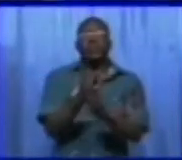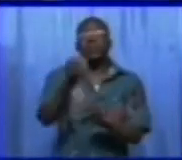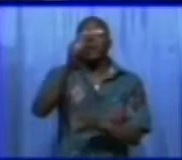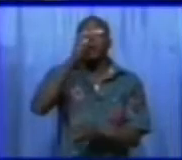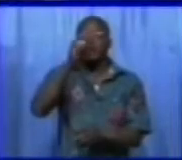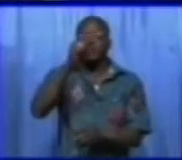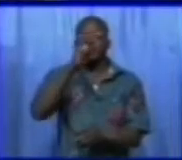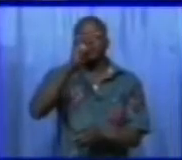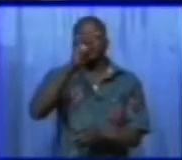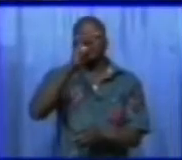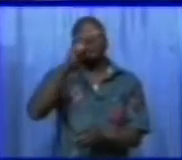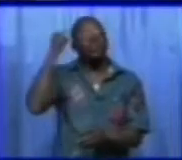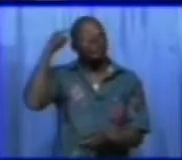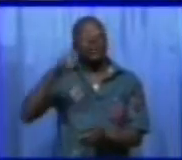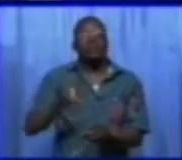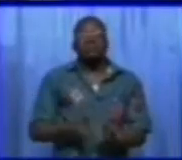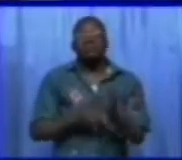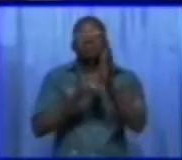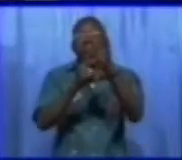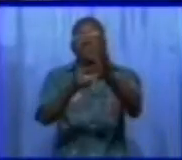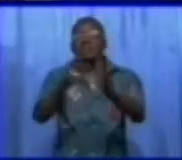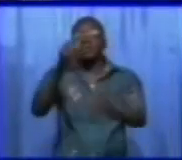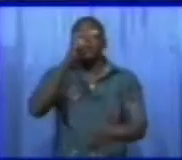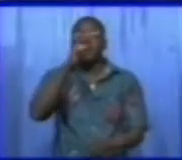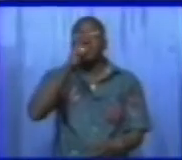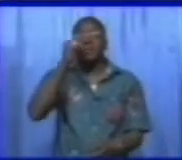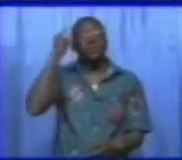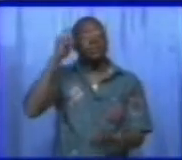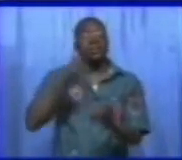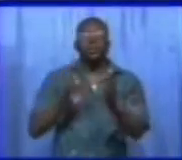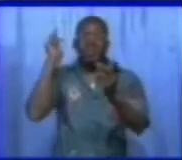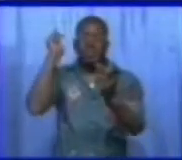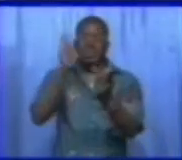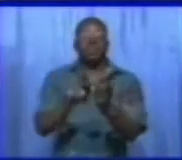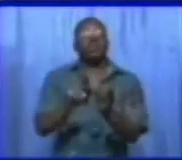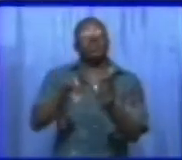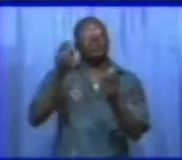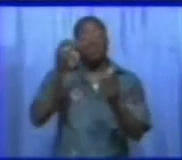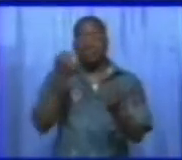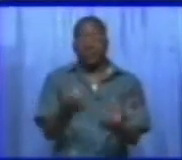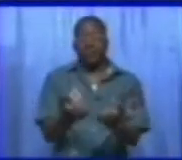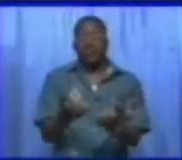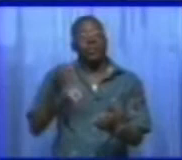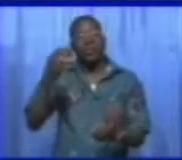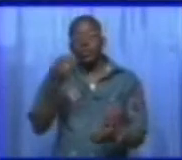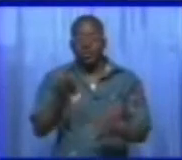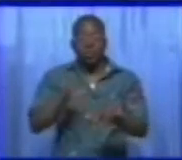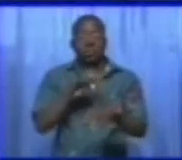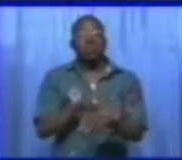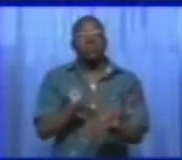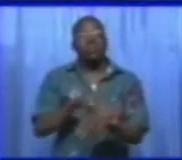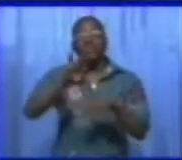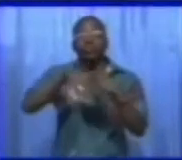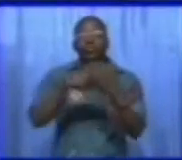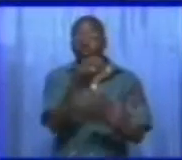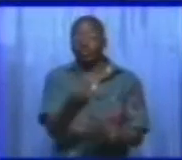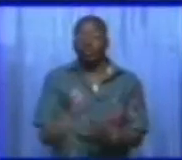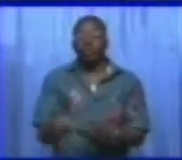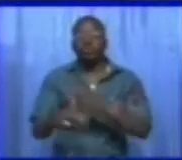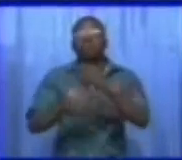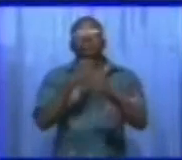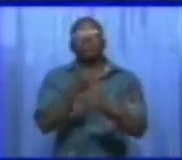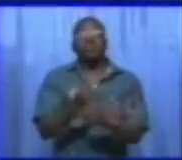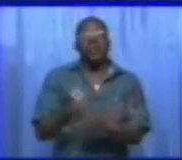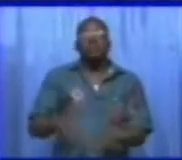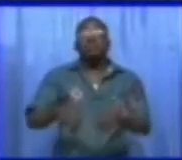alimentaires, des présentations alimentaires qui correspondent à leurs besoins du moment, toute chose qui est de nature, de permettre